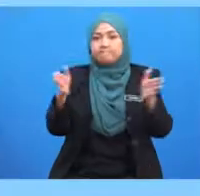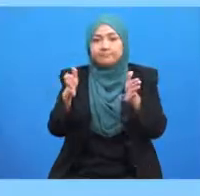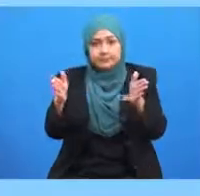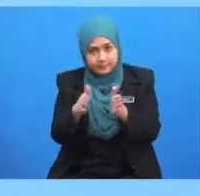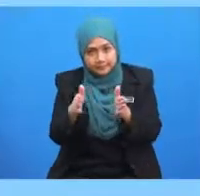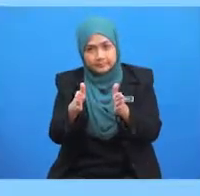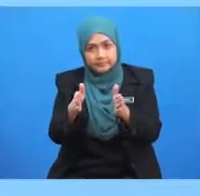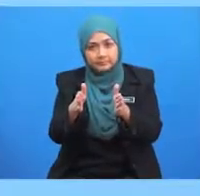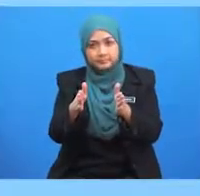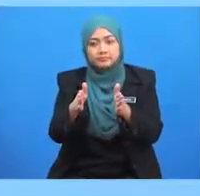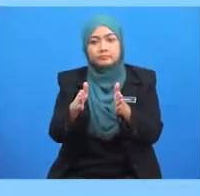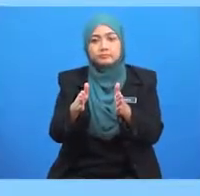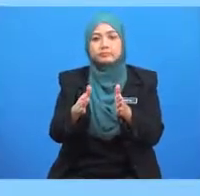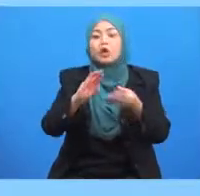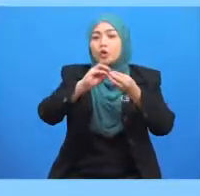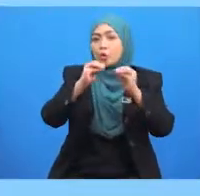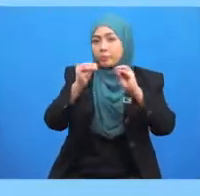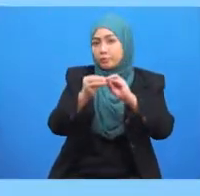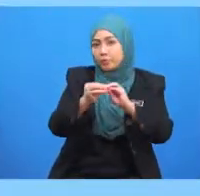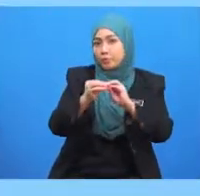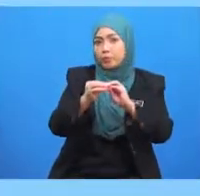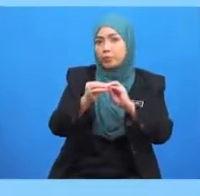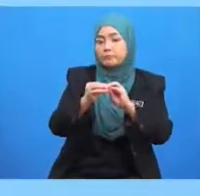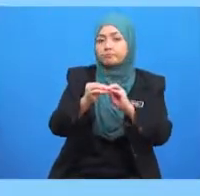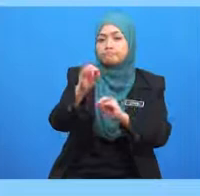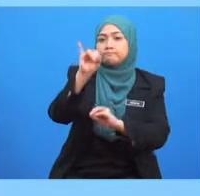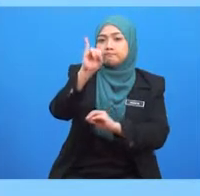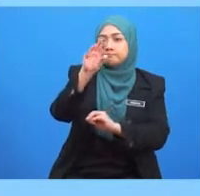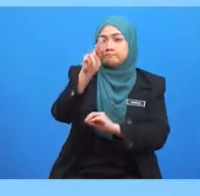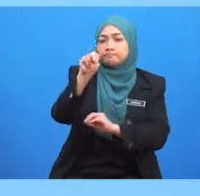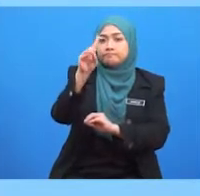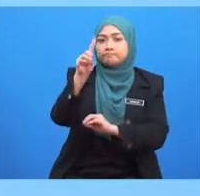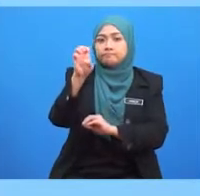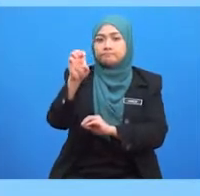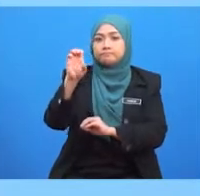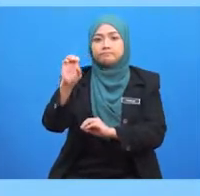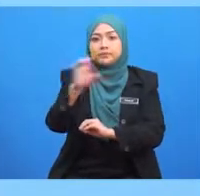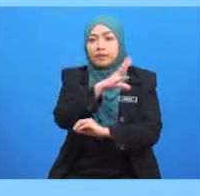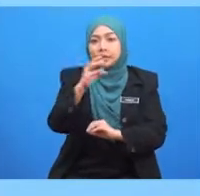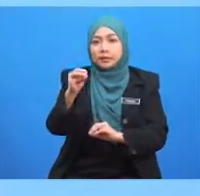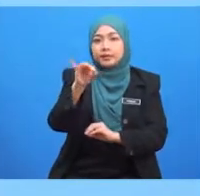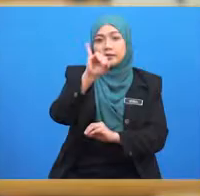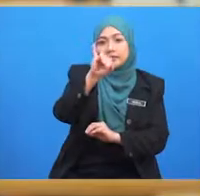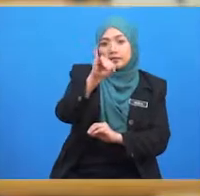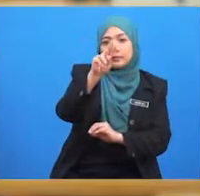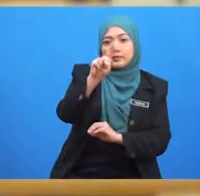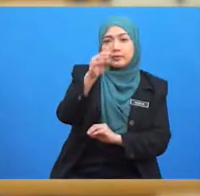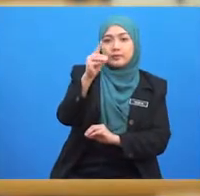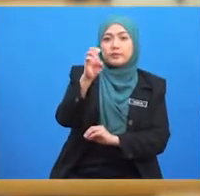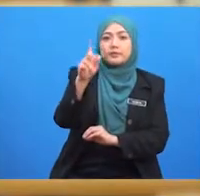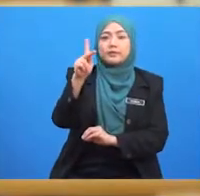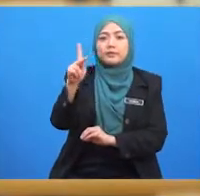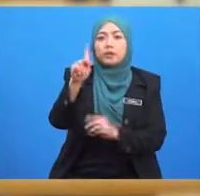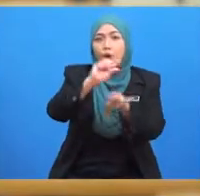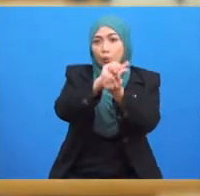nomor indeks dan yang kedua indexqu bahaya hari ini cego